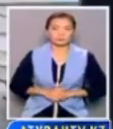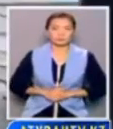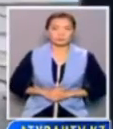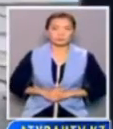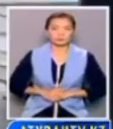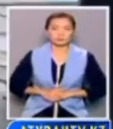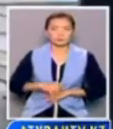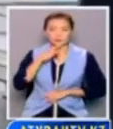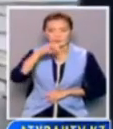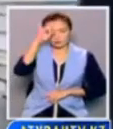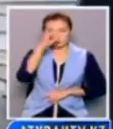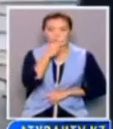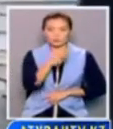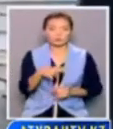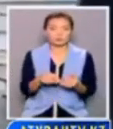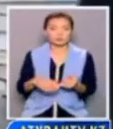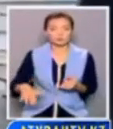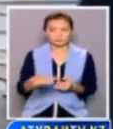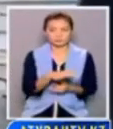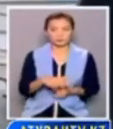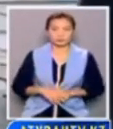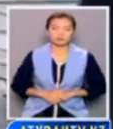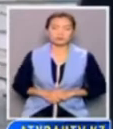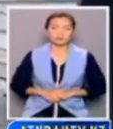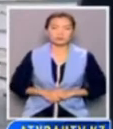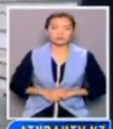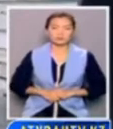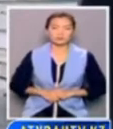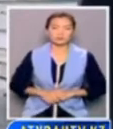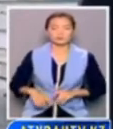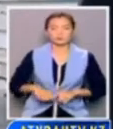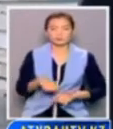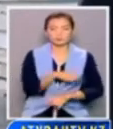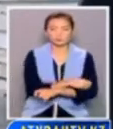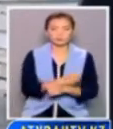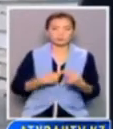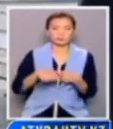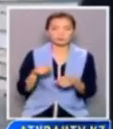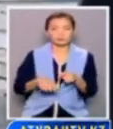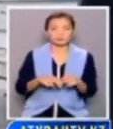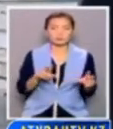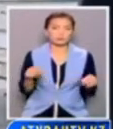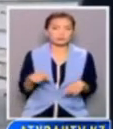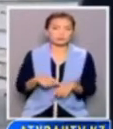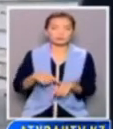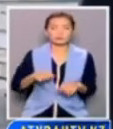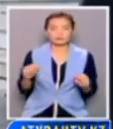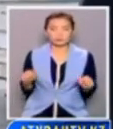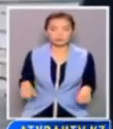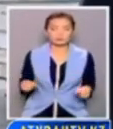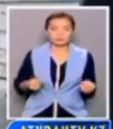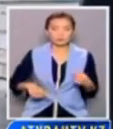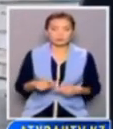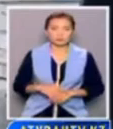кез келген аумағы, кез келген қарыс сүйемі, кез келген шаршы метрі біздің бақытымыз. Бізге